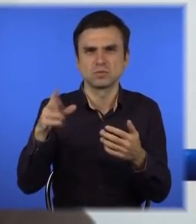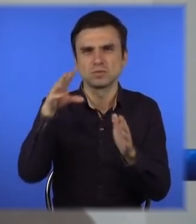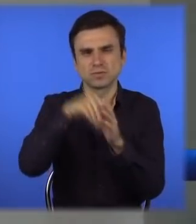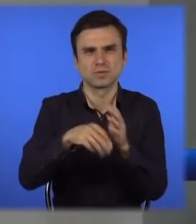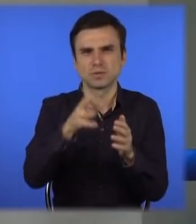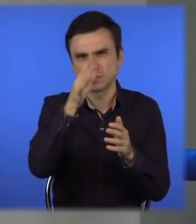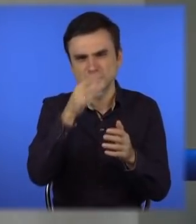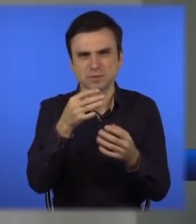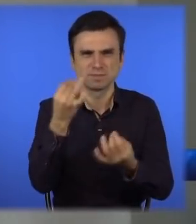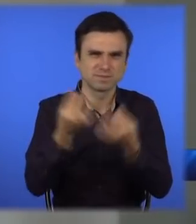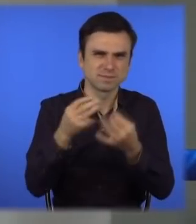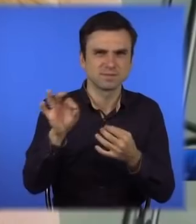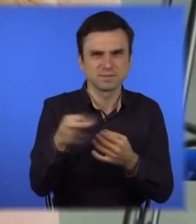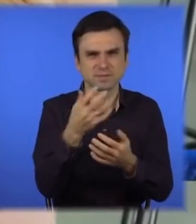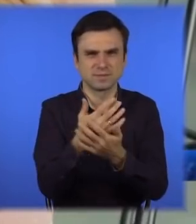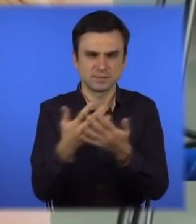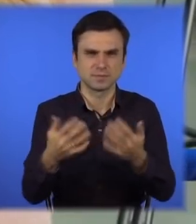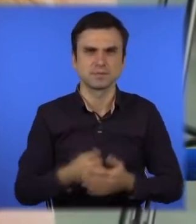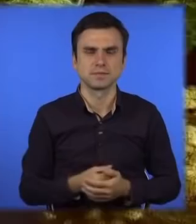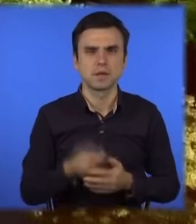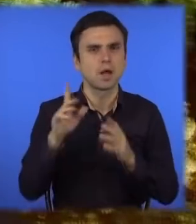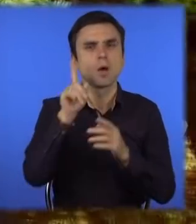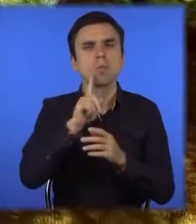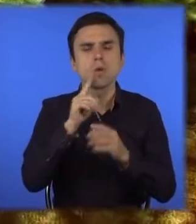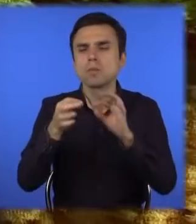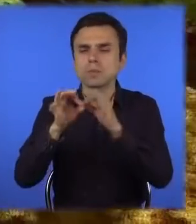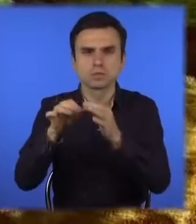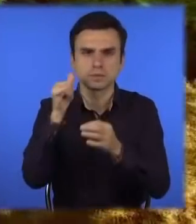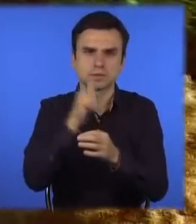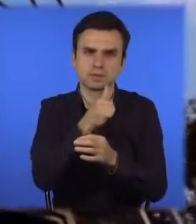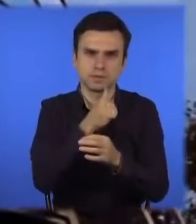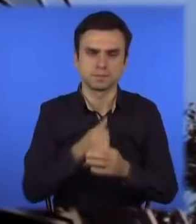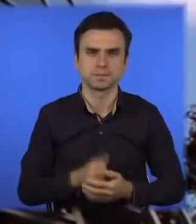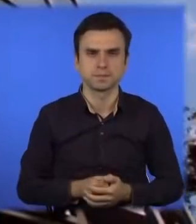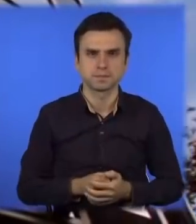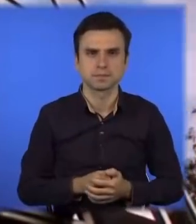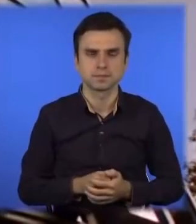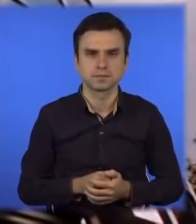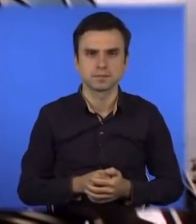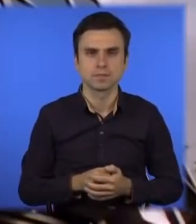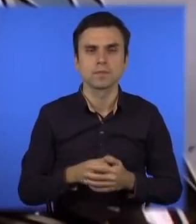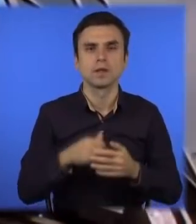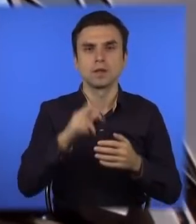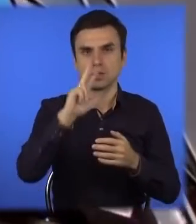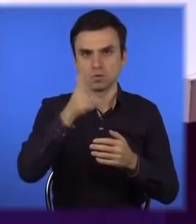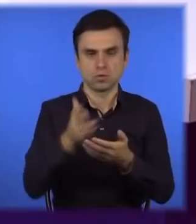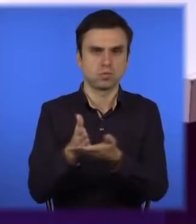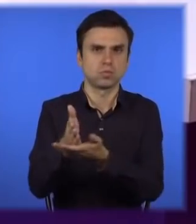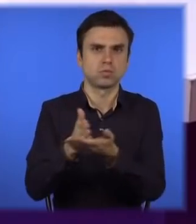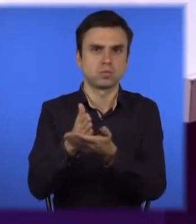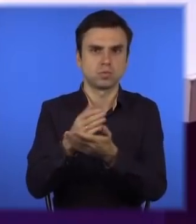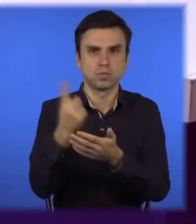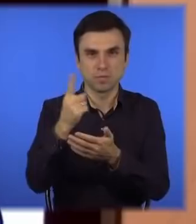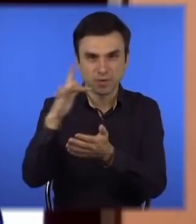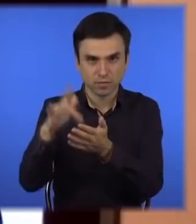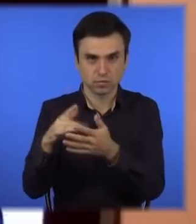відкриємо вже у понеділок 10 вересня. 3 роки в ефірі. Перший міський святкує день народження.